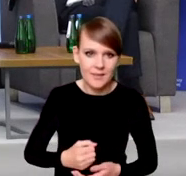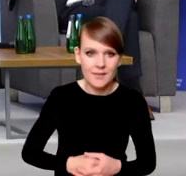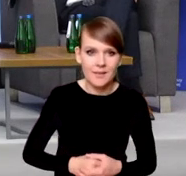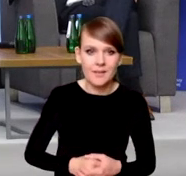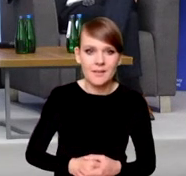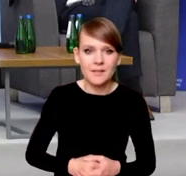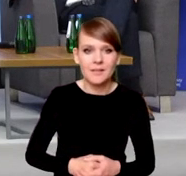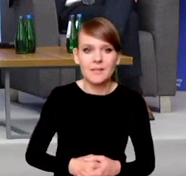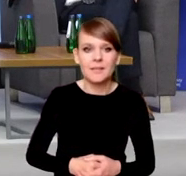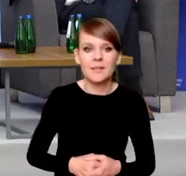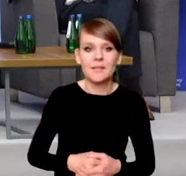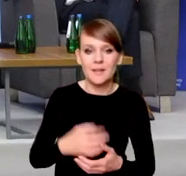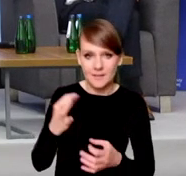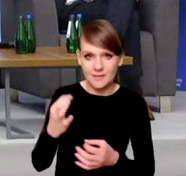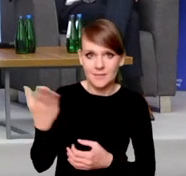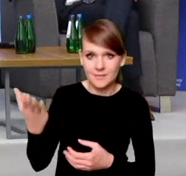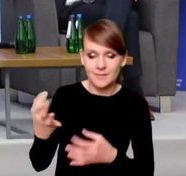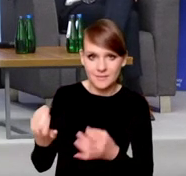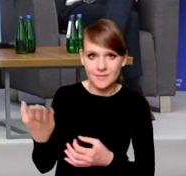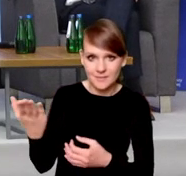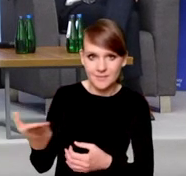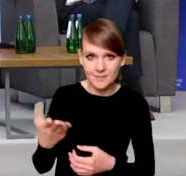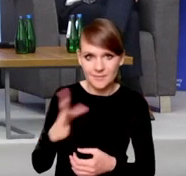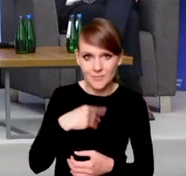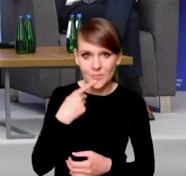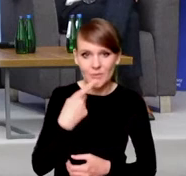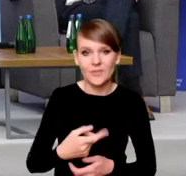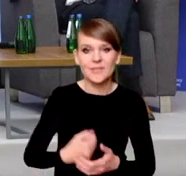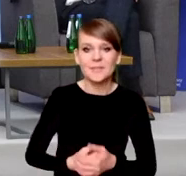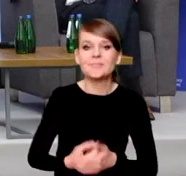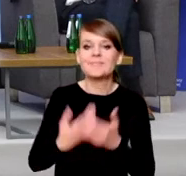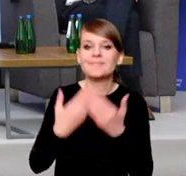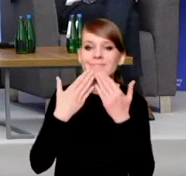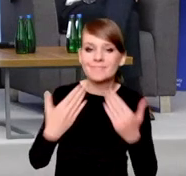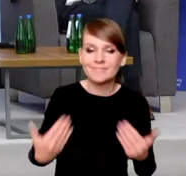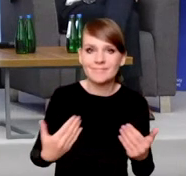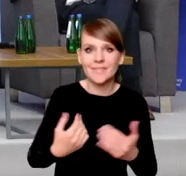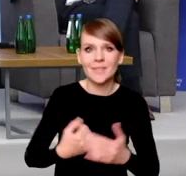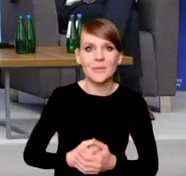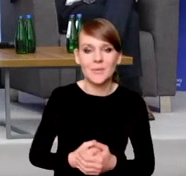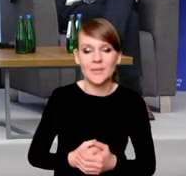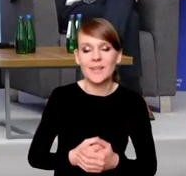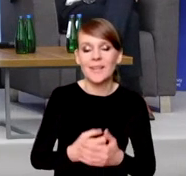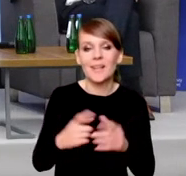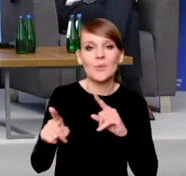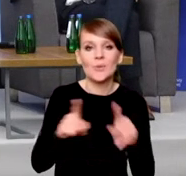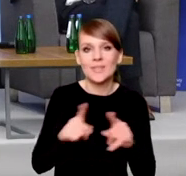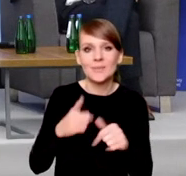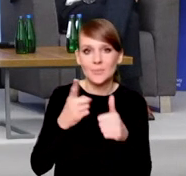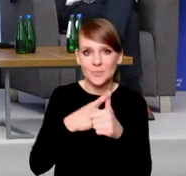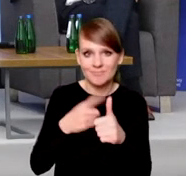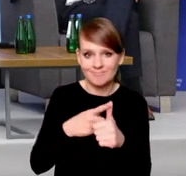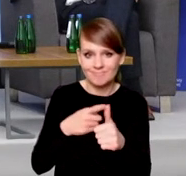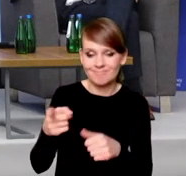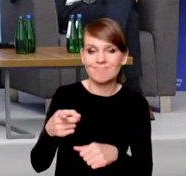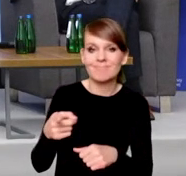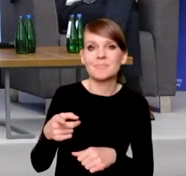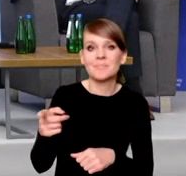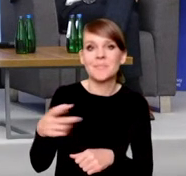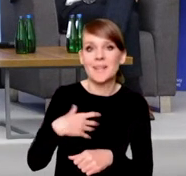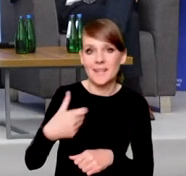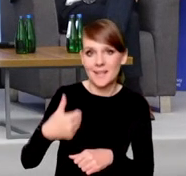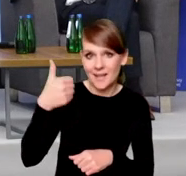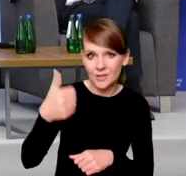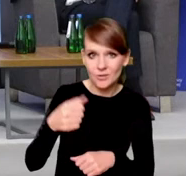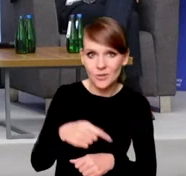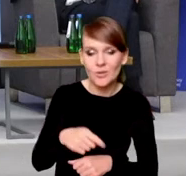oddaję głos, bo to nie. To dziękuję bardzo. To znaczy po pierwsze, panie rektorze, bardzo pięknie